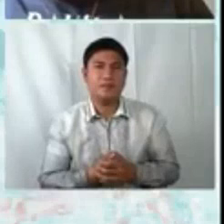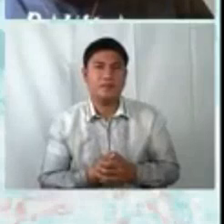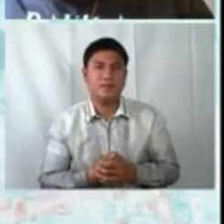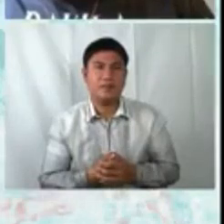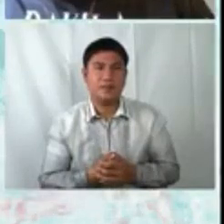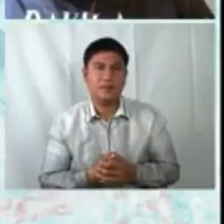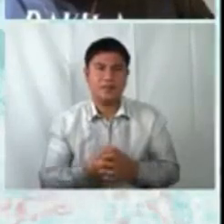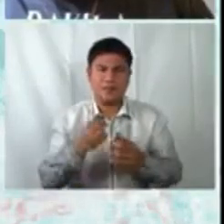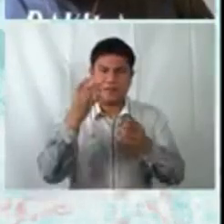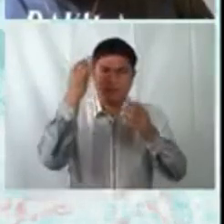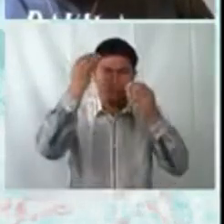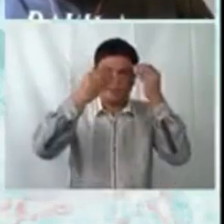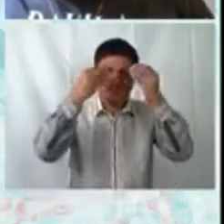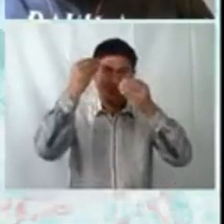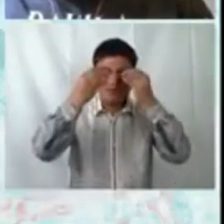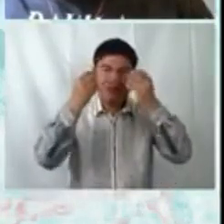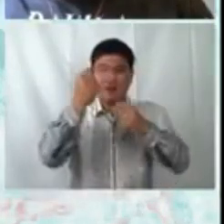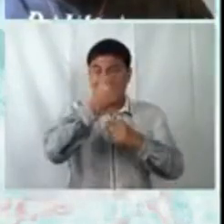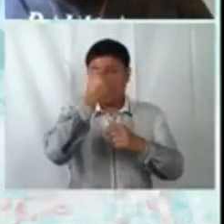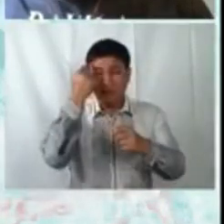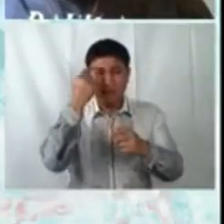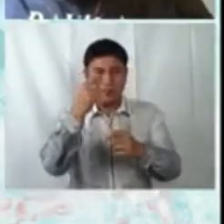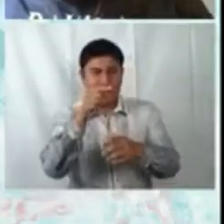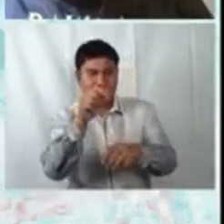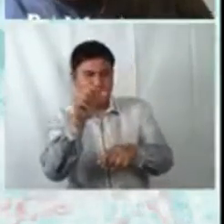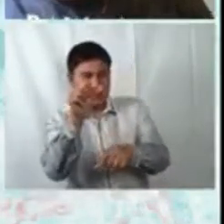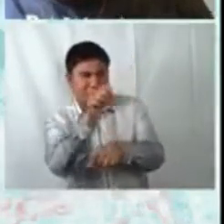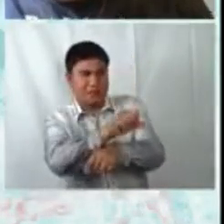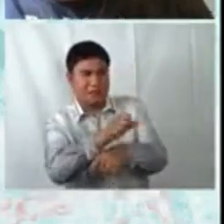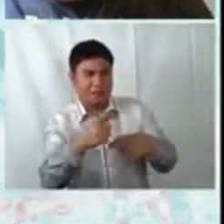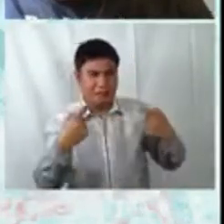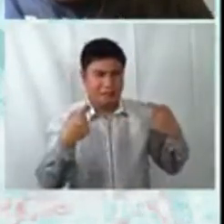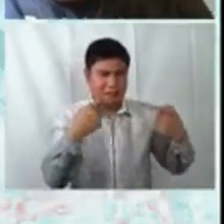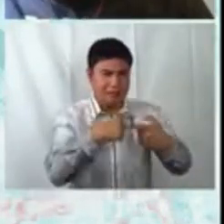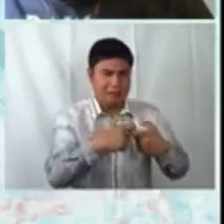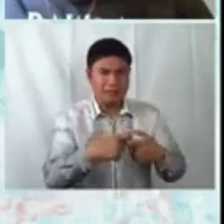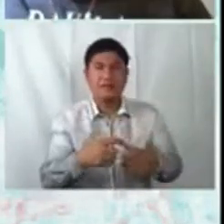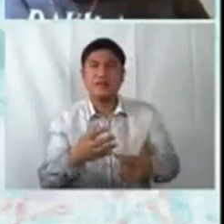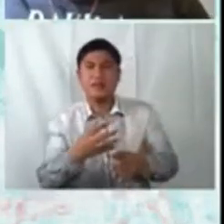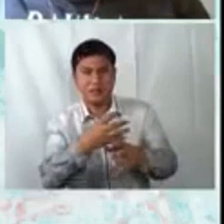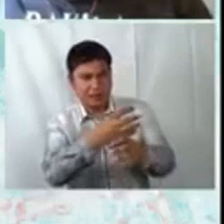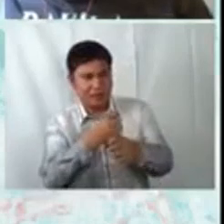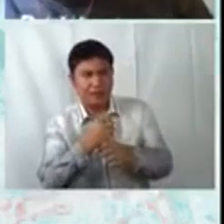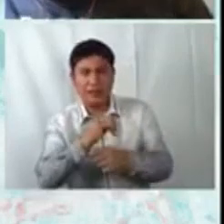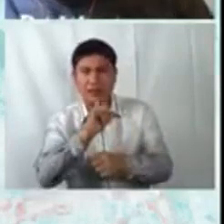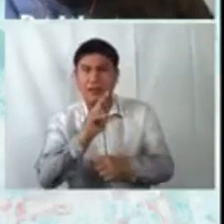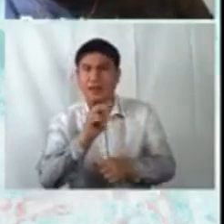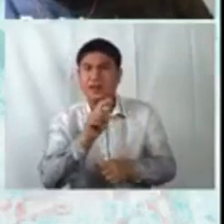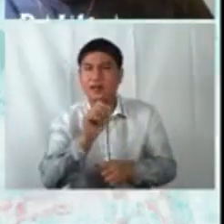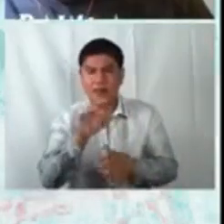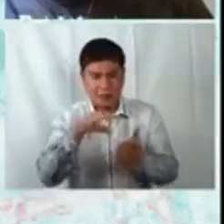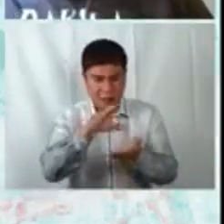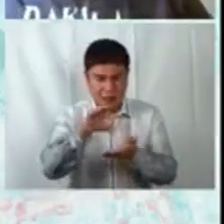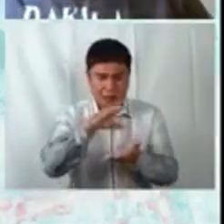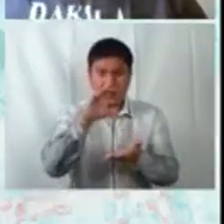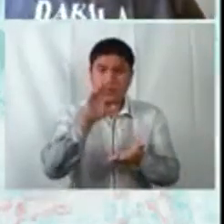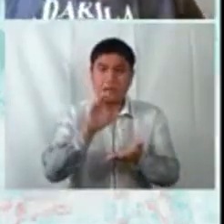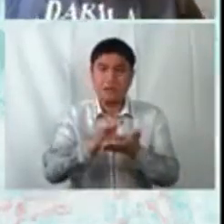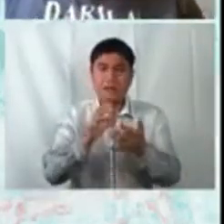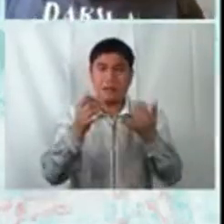Pagkalito. Kasi natalo yung mga Espanyol, kinuha ng mga Amerikano yung Intramuros, ang sentro ng ating bayan,